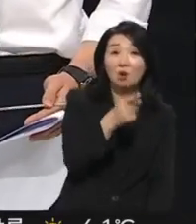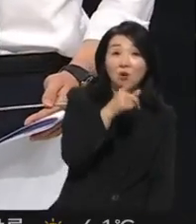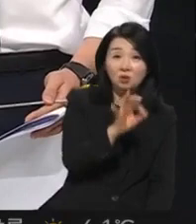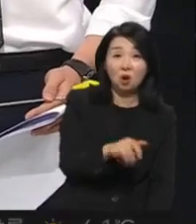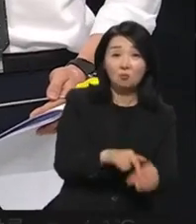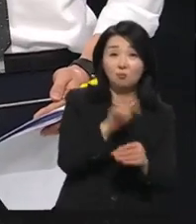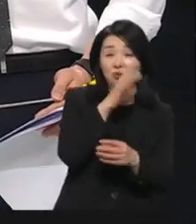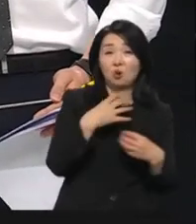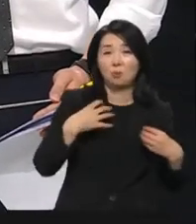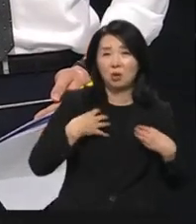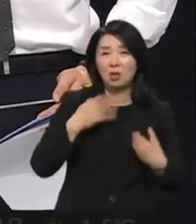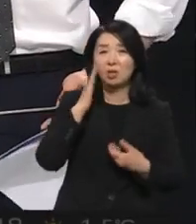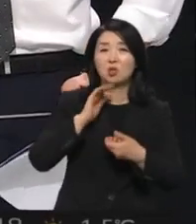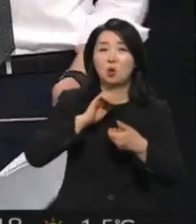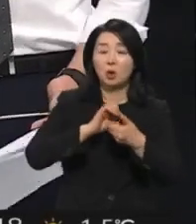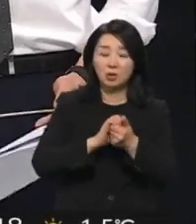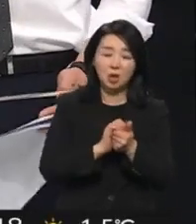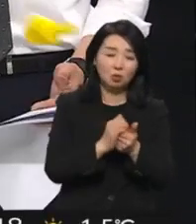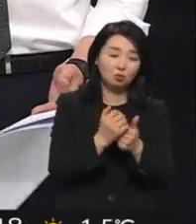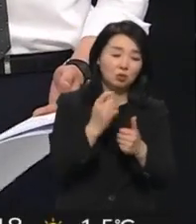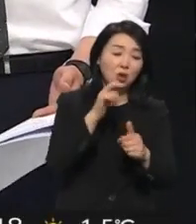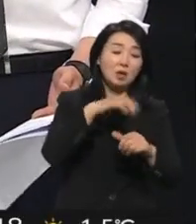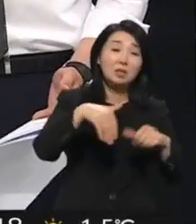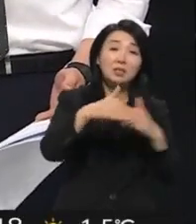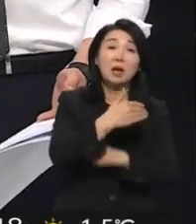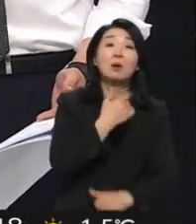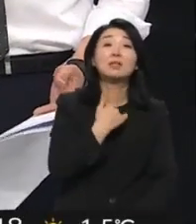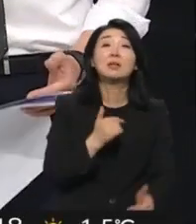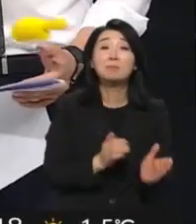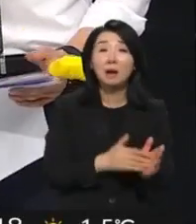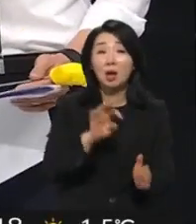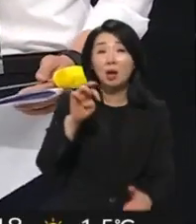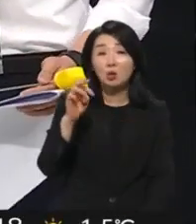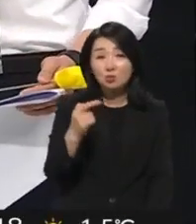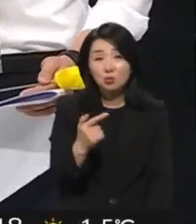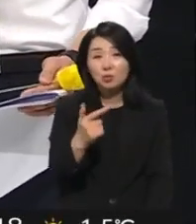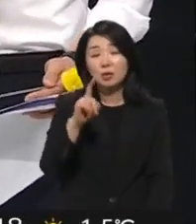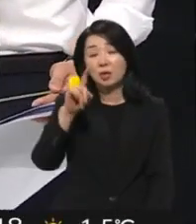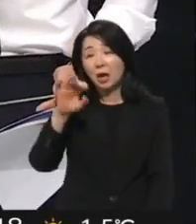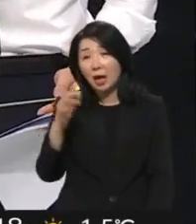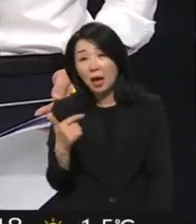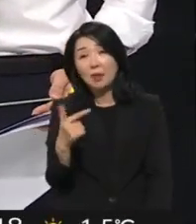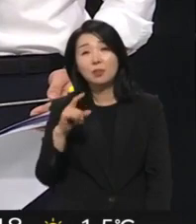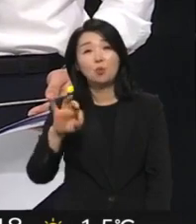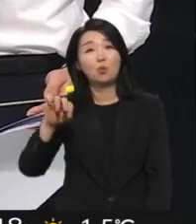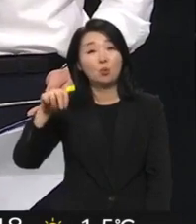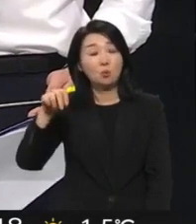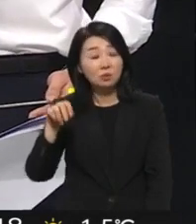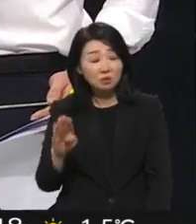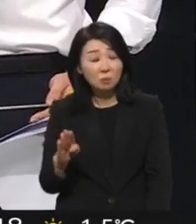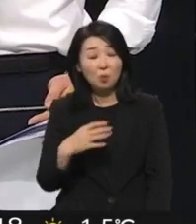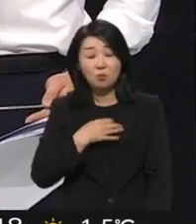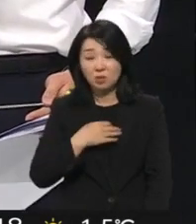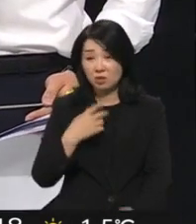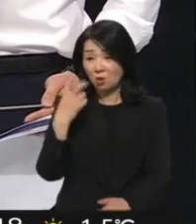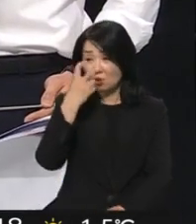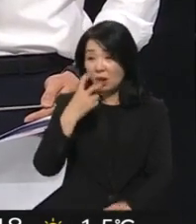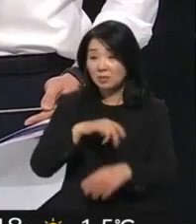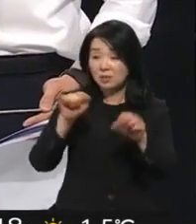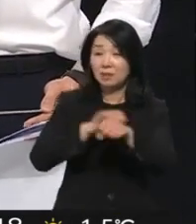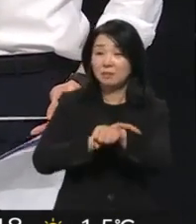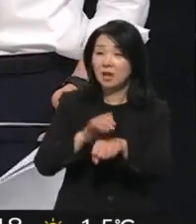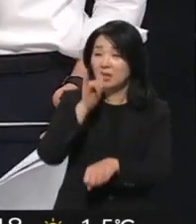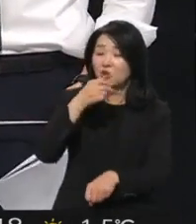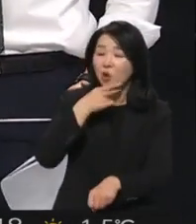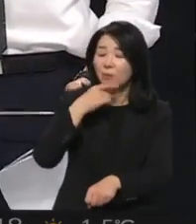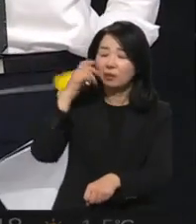청와대 국정상황실장을 지냈었죠. 윤 의원은 이 한호섭 국정상황실장에게 위기관리 시스템이 제대로 구축되어 있는지